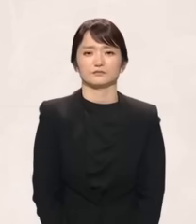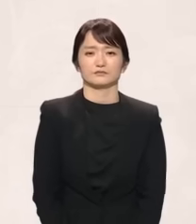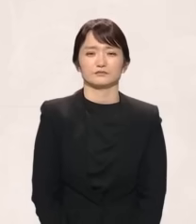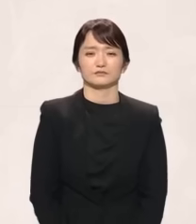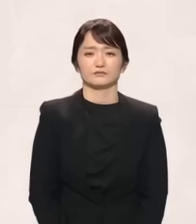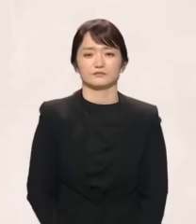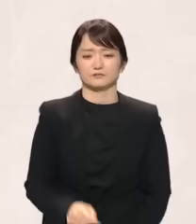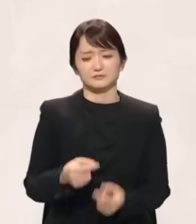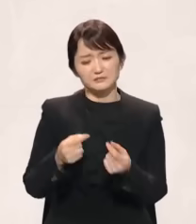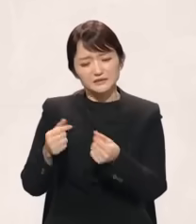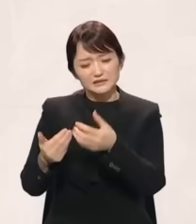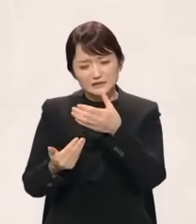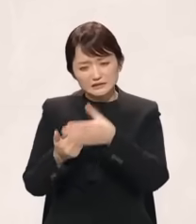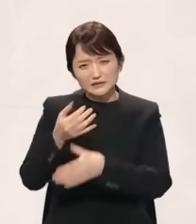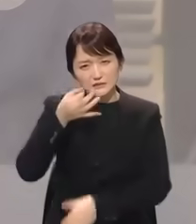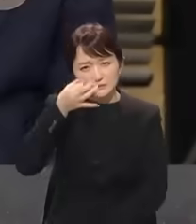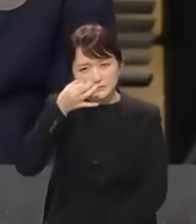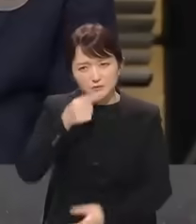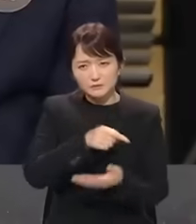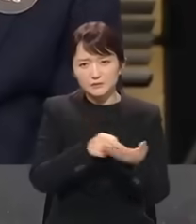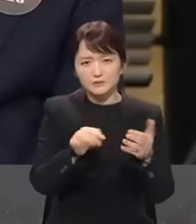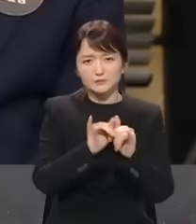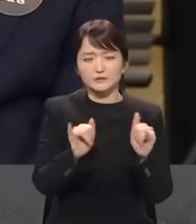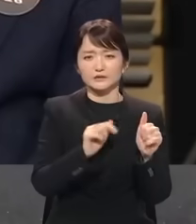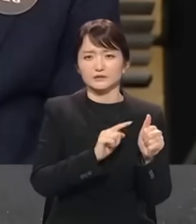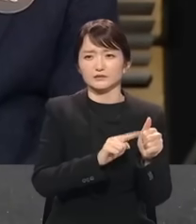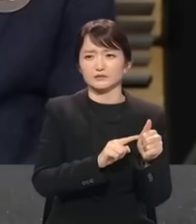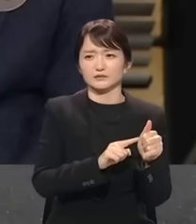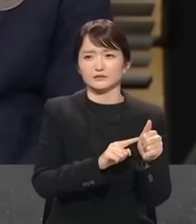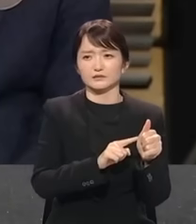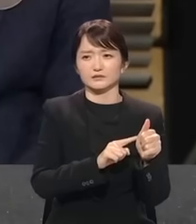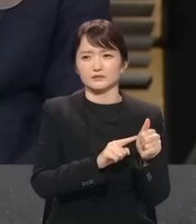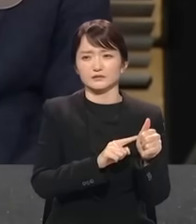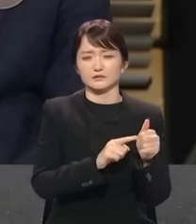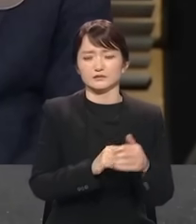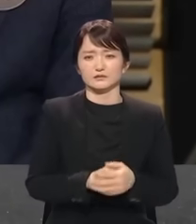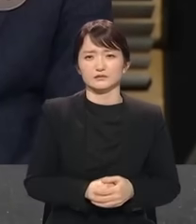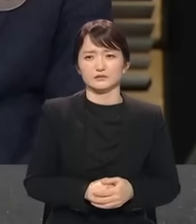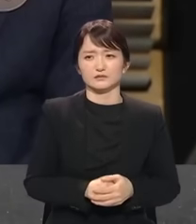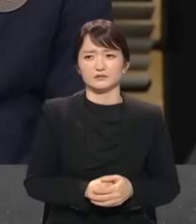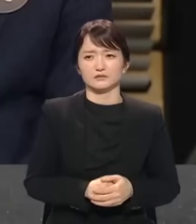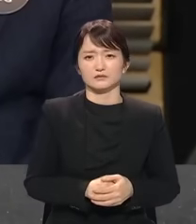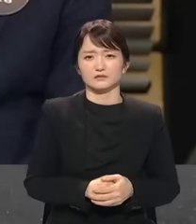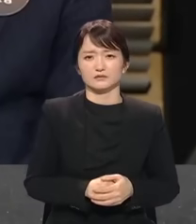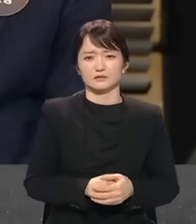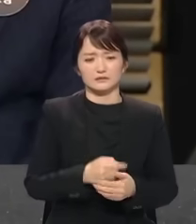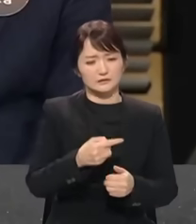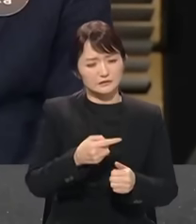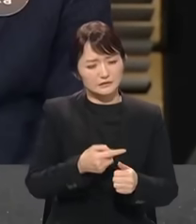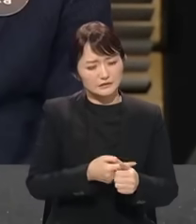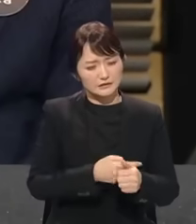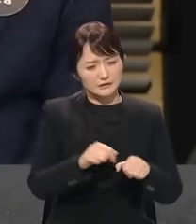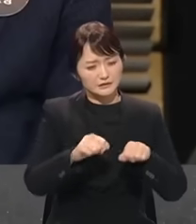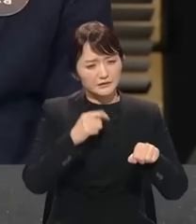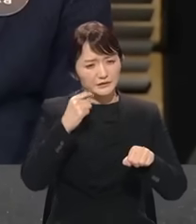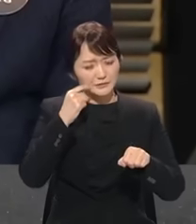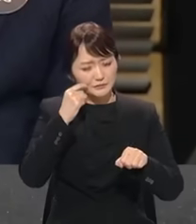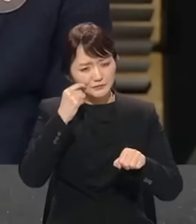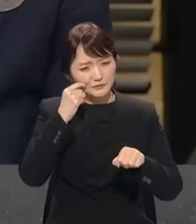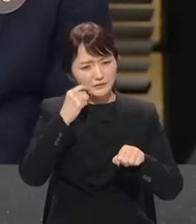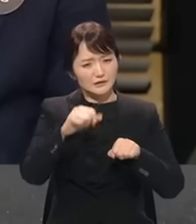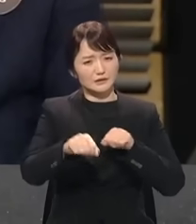사건들 보면 피해자의 어떤 어 수동적인 태도를 비난하는 사람들이 꼭 등장을